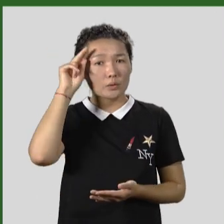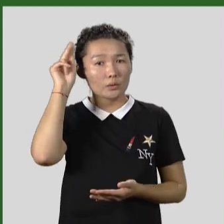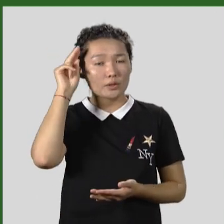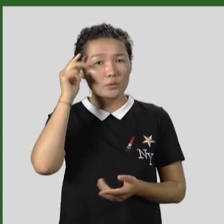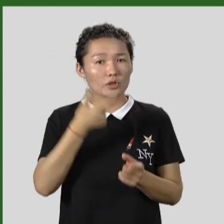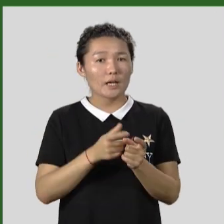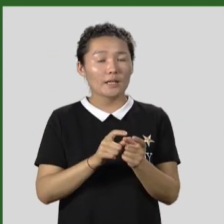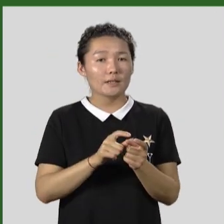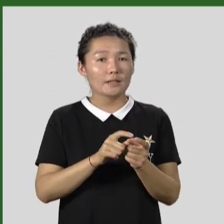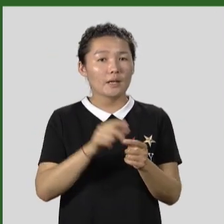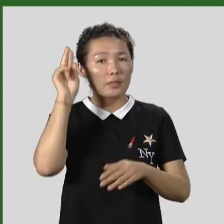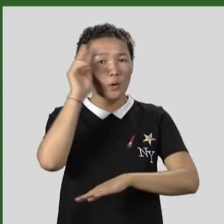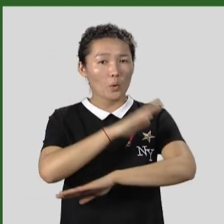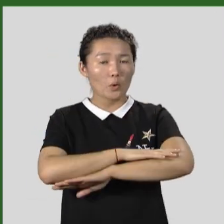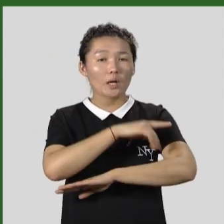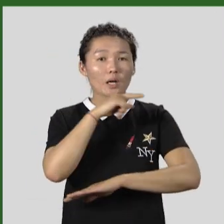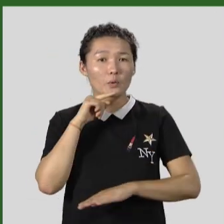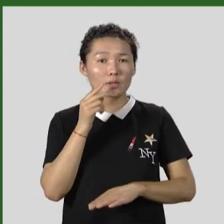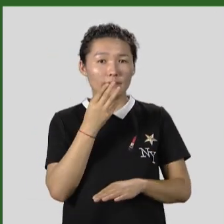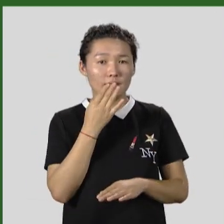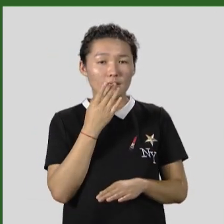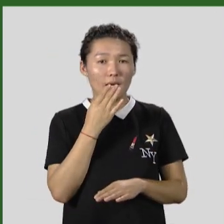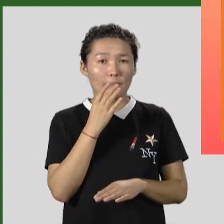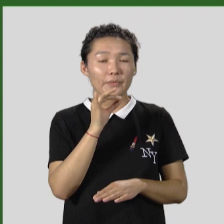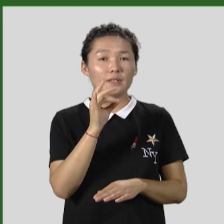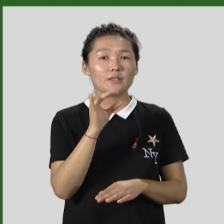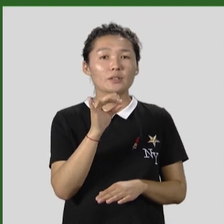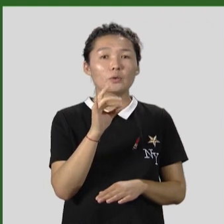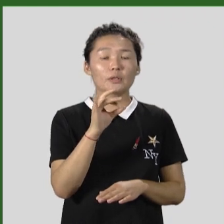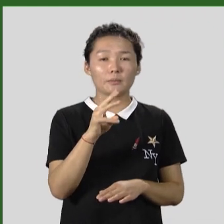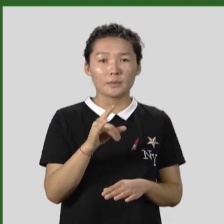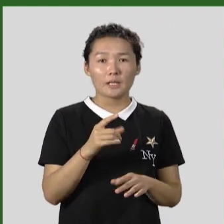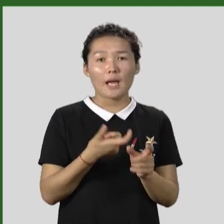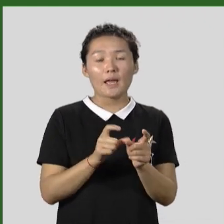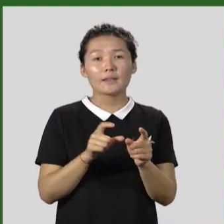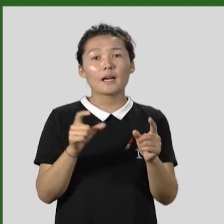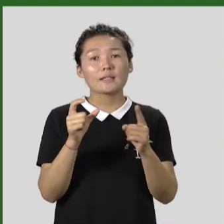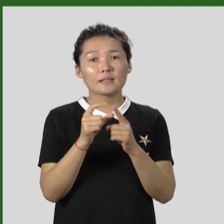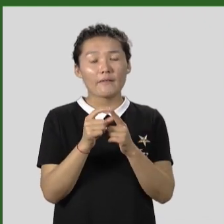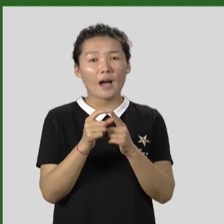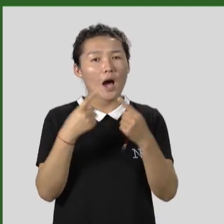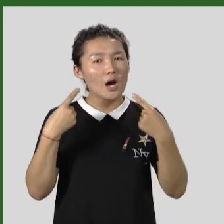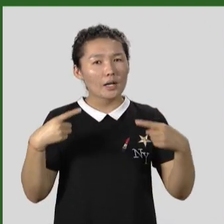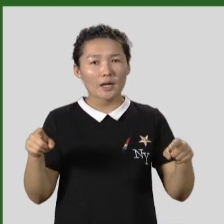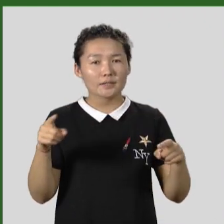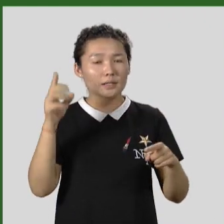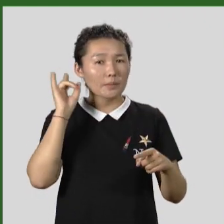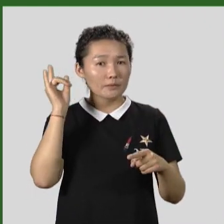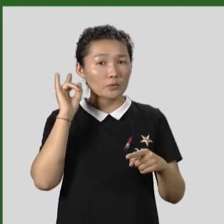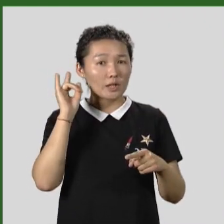уроках русского языка. Синонимы – слова разные по звучанию, но одинаковые по